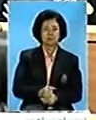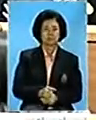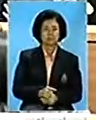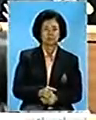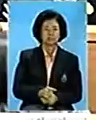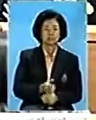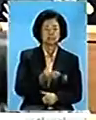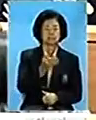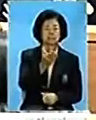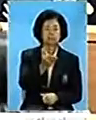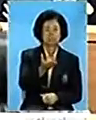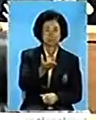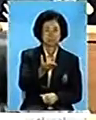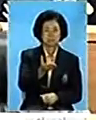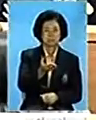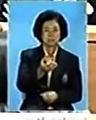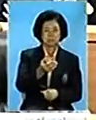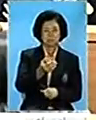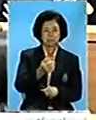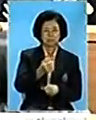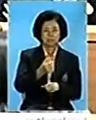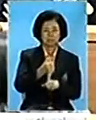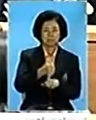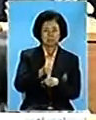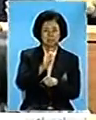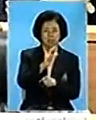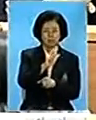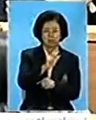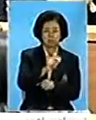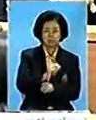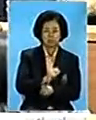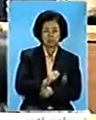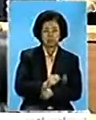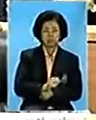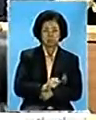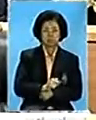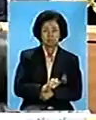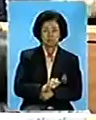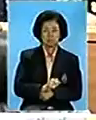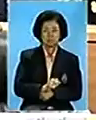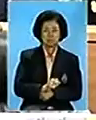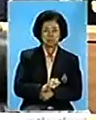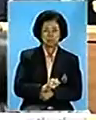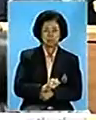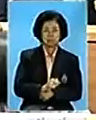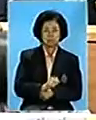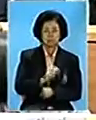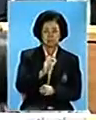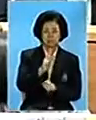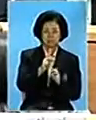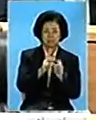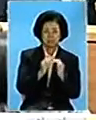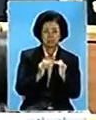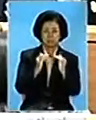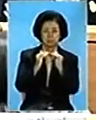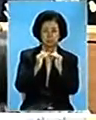ท่านประธานครับกสทอะไรนึงที่เขาย่อกันเนี่ยนะครับกรรมการสิทธิ์เนี่ยมี